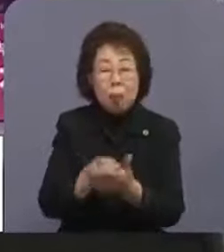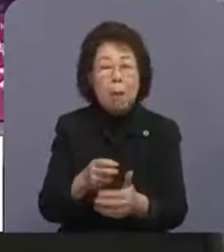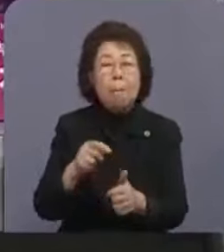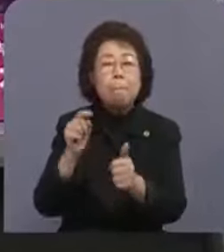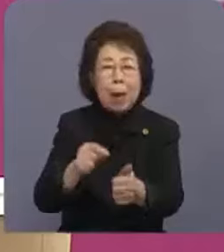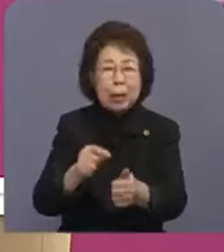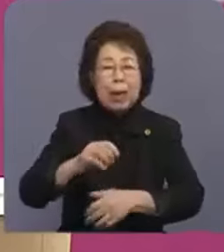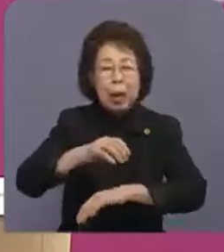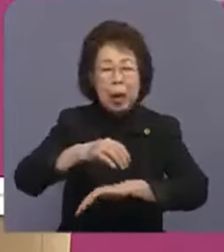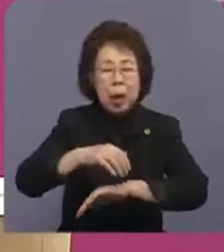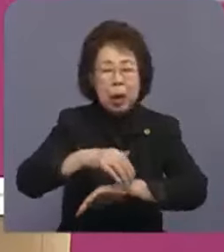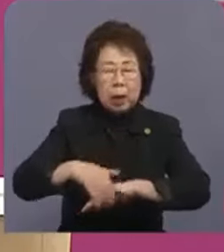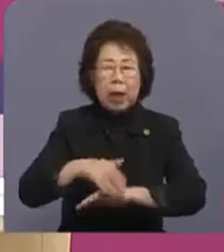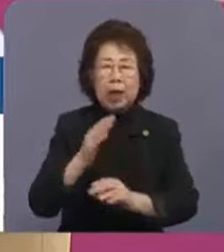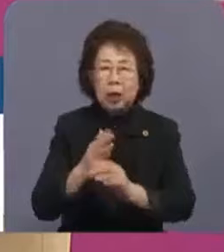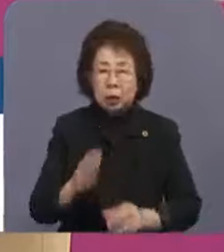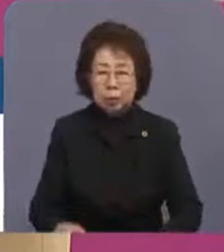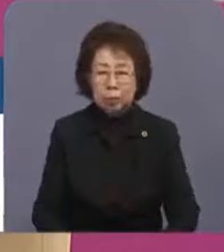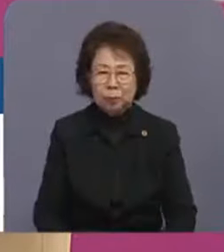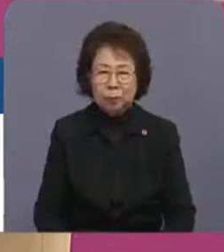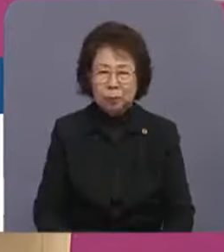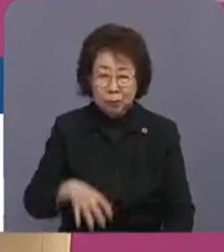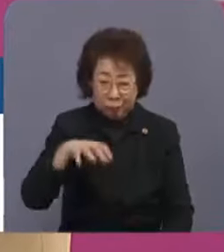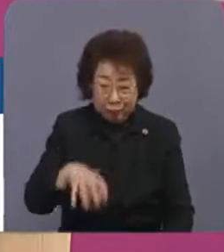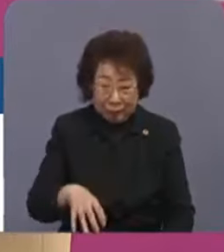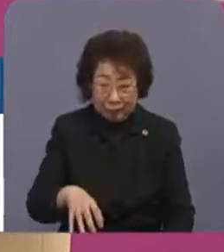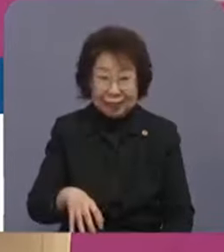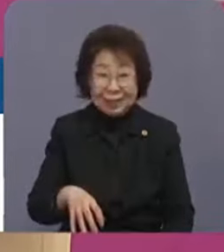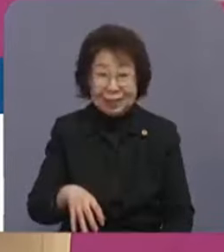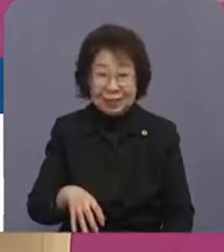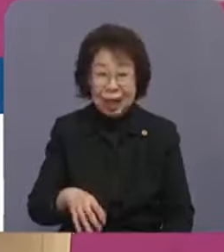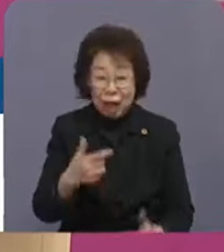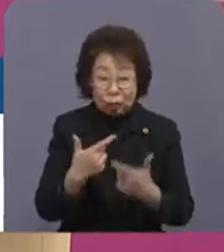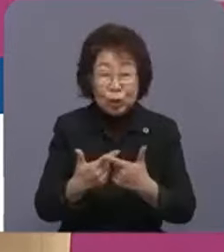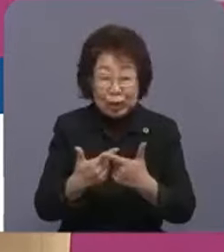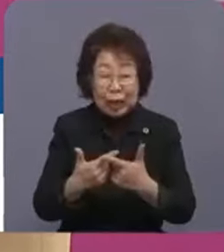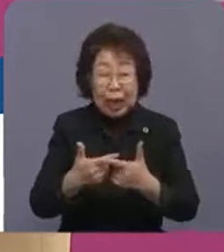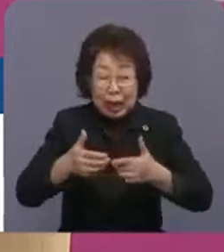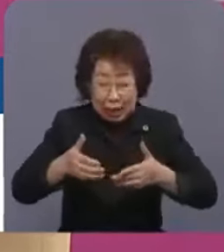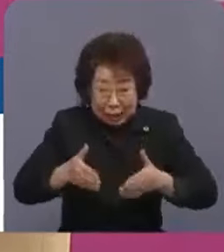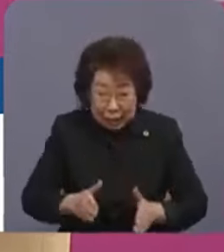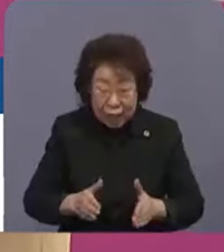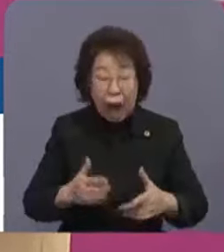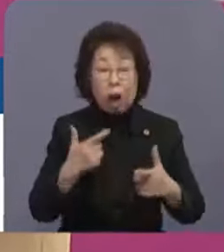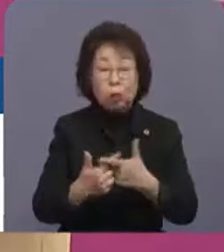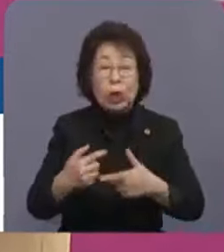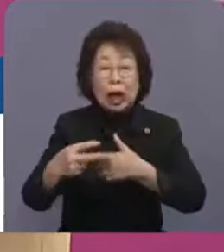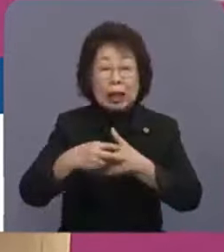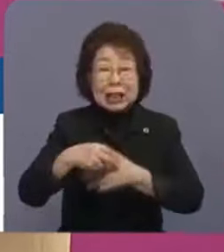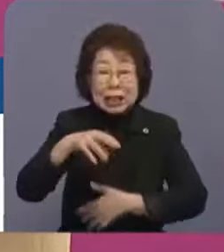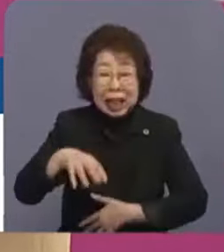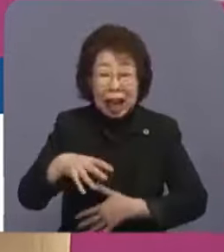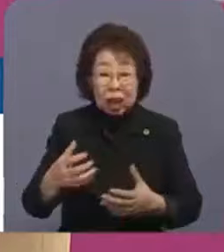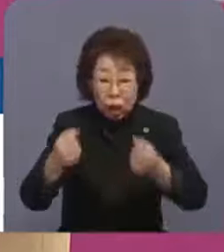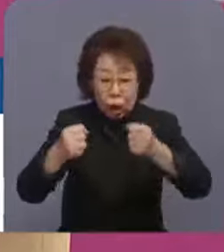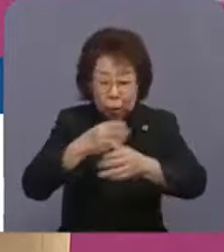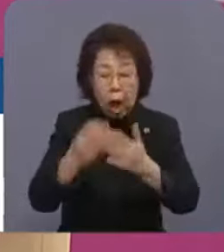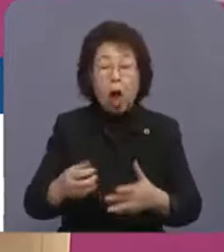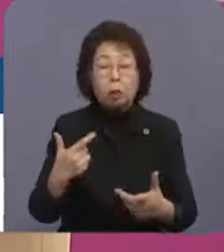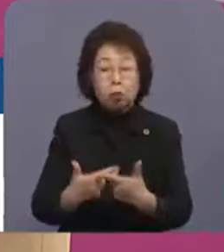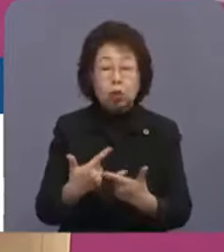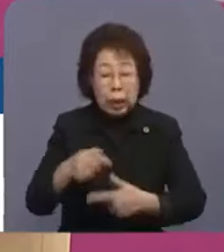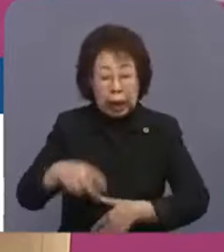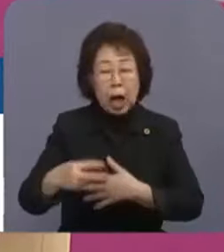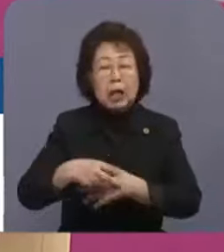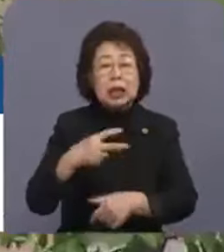법제화합니다. 지역 인재 전형 활성화는 이러한 비율을 높이고 지역의 의사 부족 해소에도 큰 기여를 할